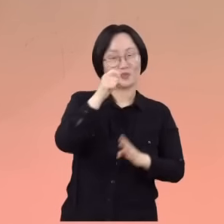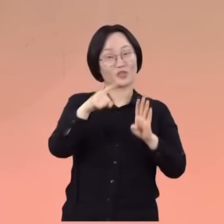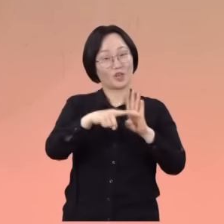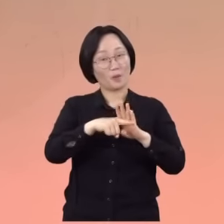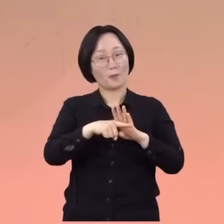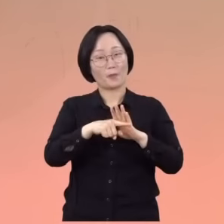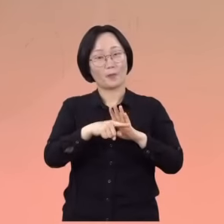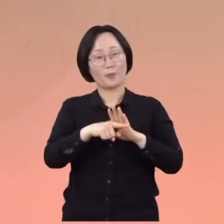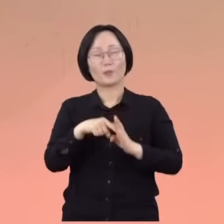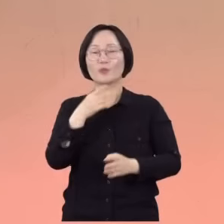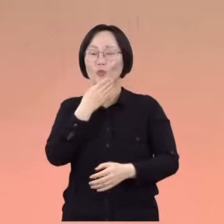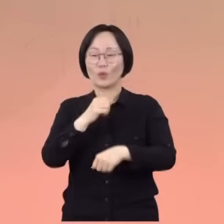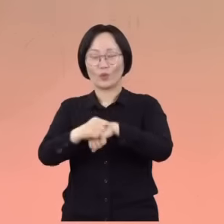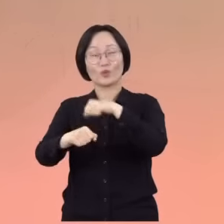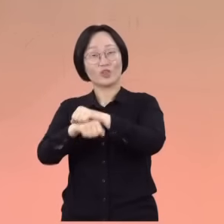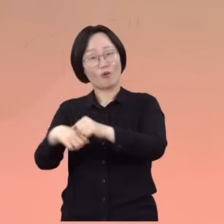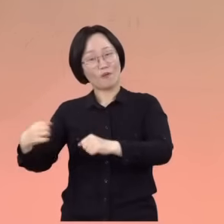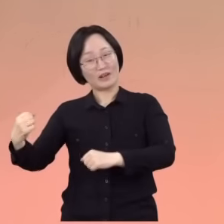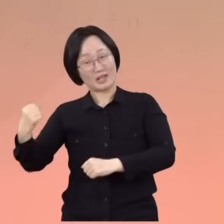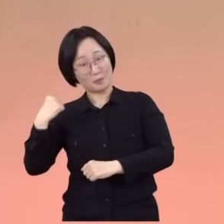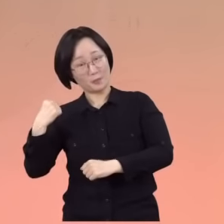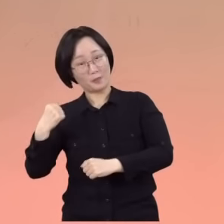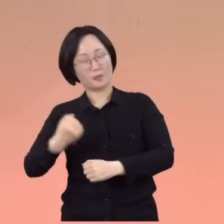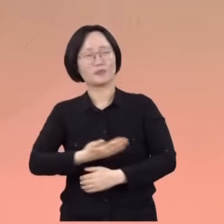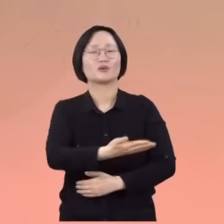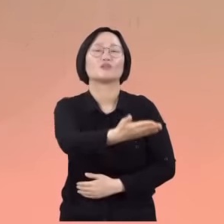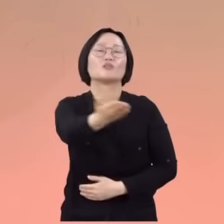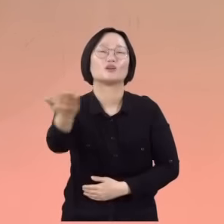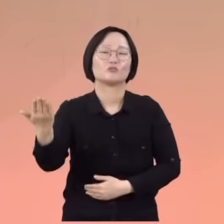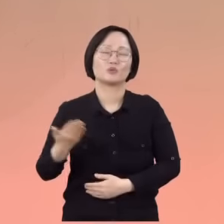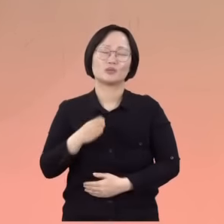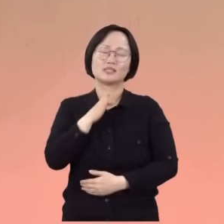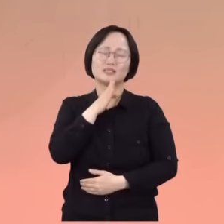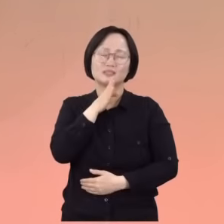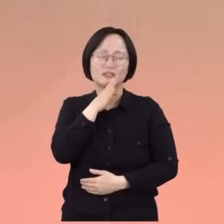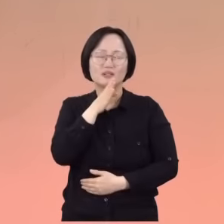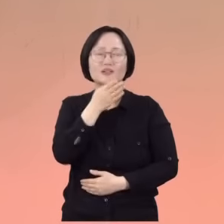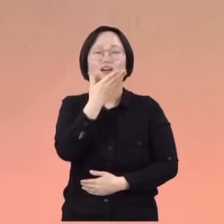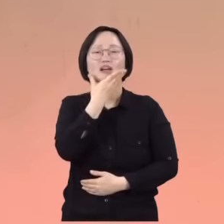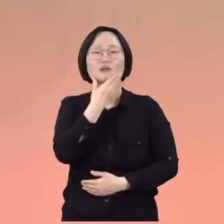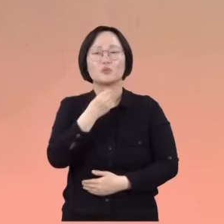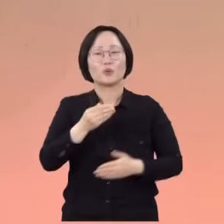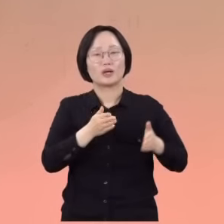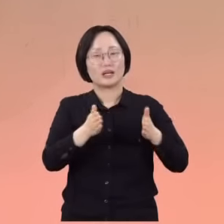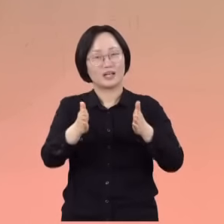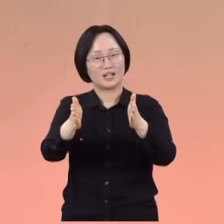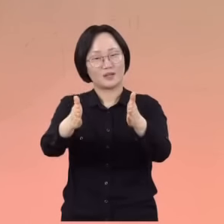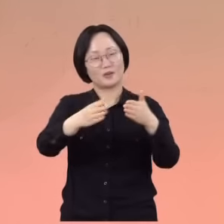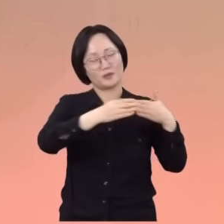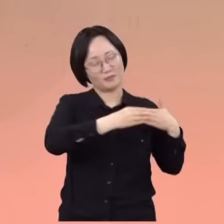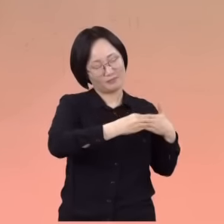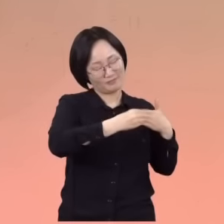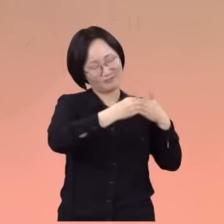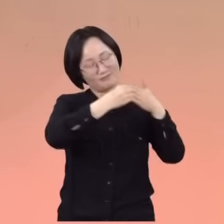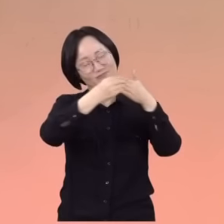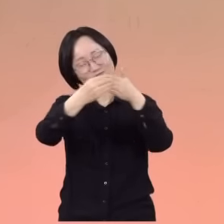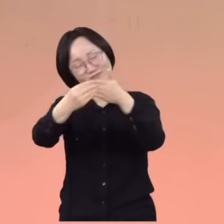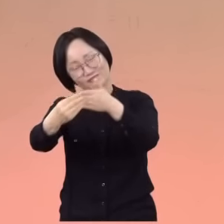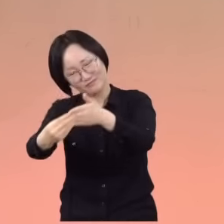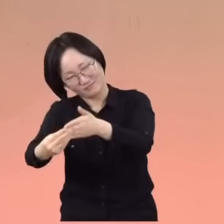선업과 공덕의 힘이 여러분들을 진정한 행복의 길로 이끌어 줄